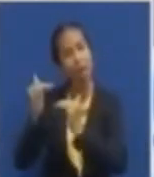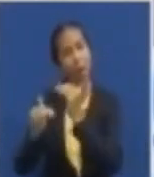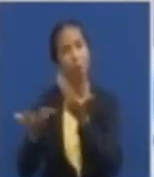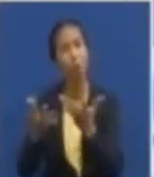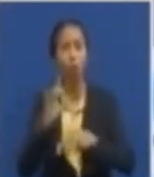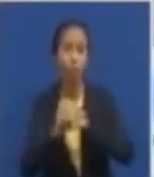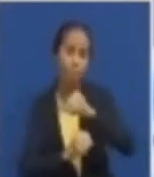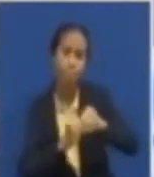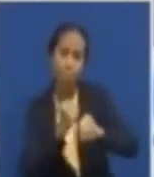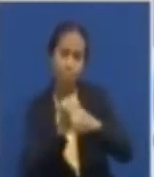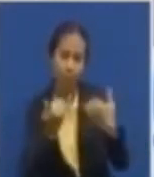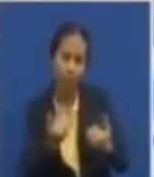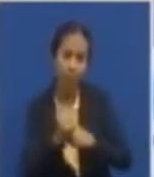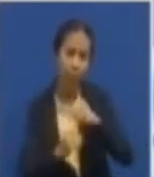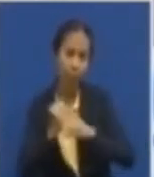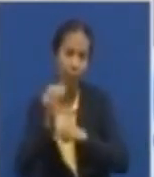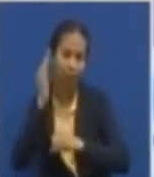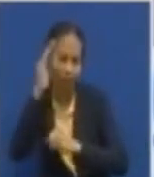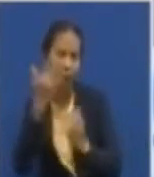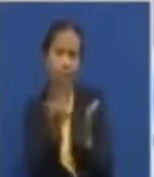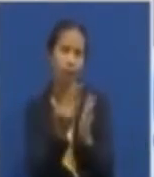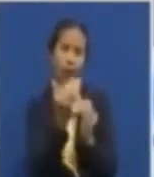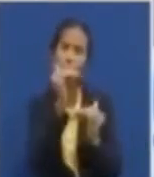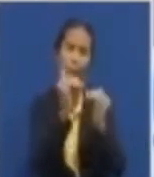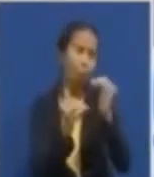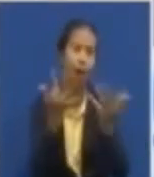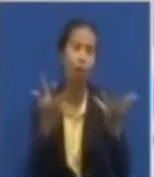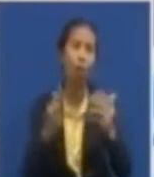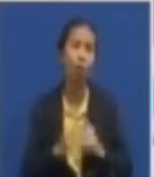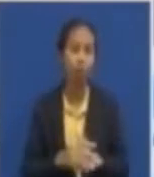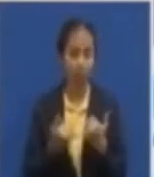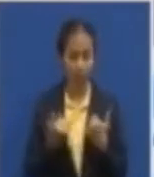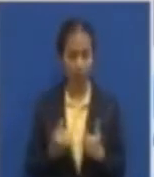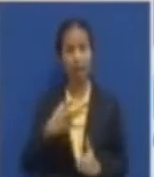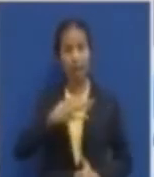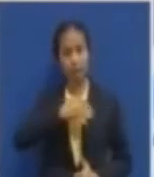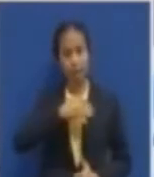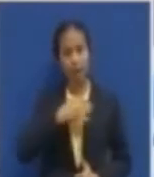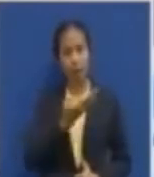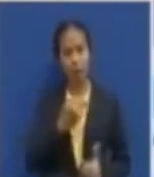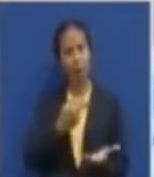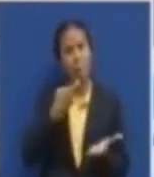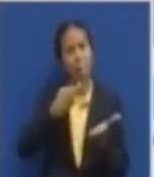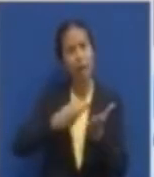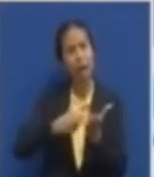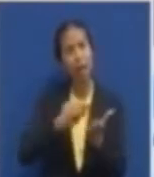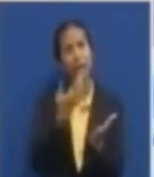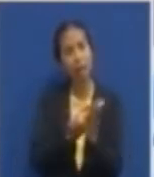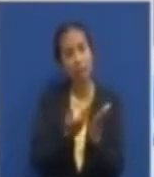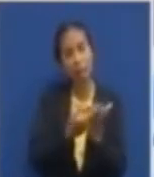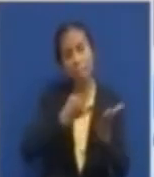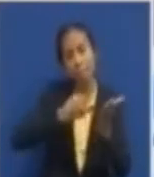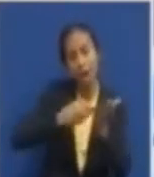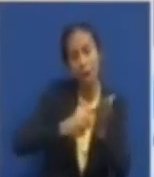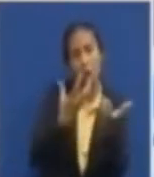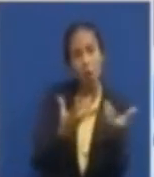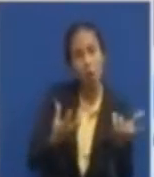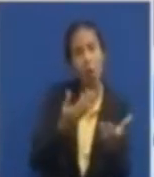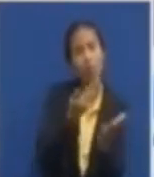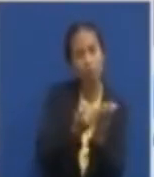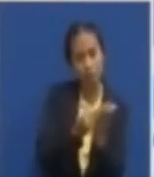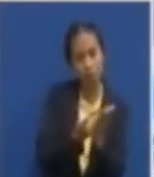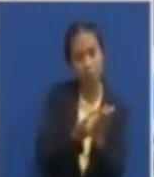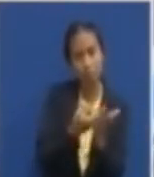างกันหลักการของการประกันรายได้ซึ่งพรรคประชาธิปัตย์นำเสนอนั้นก็คือให้มีต้นทุน